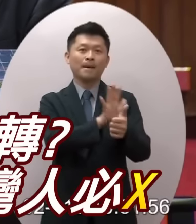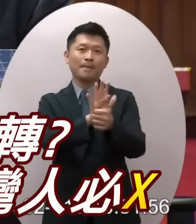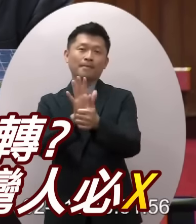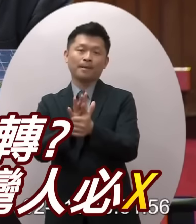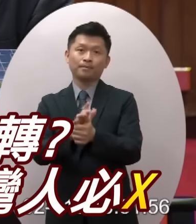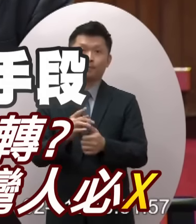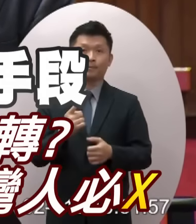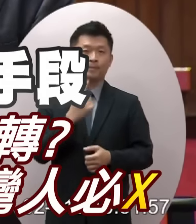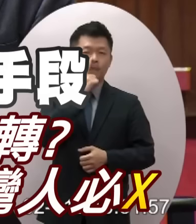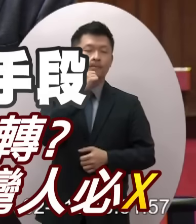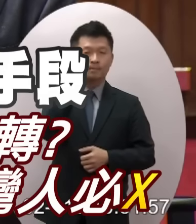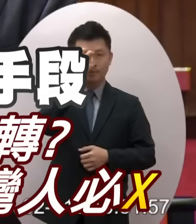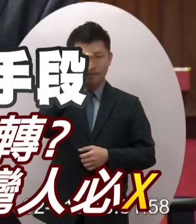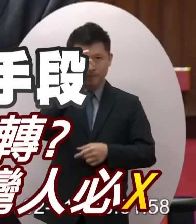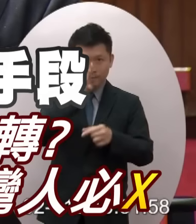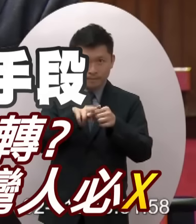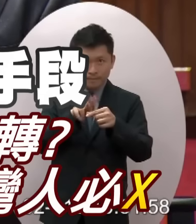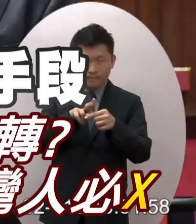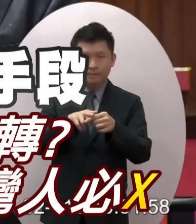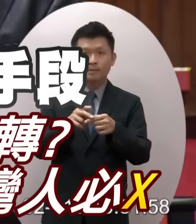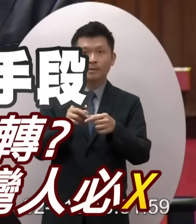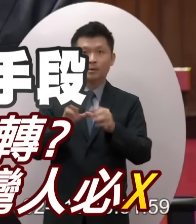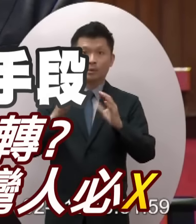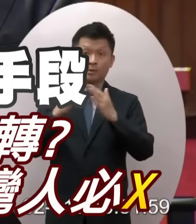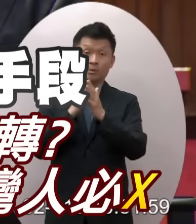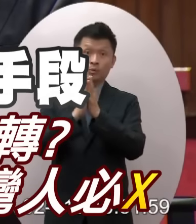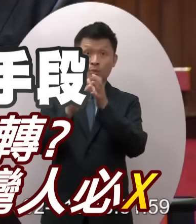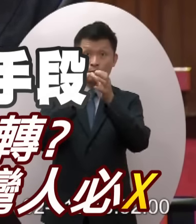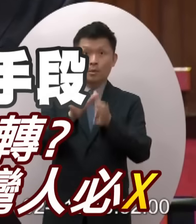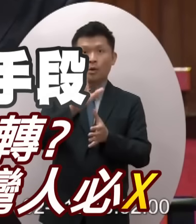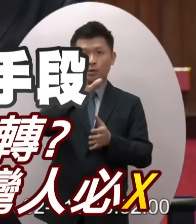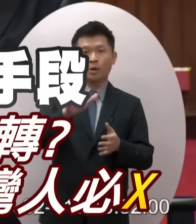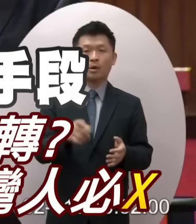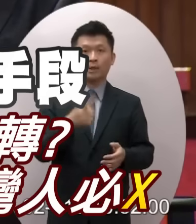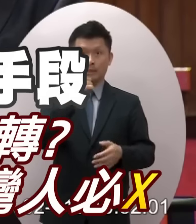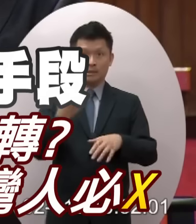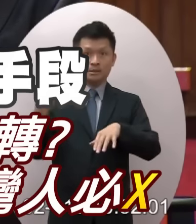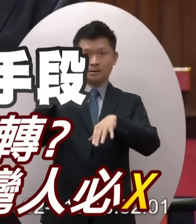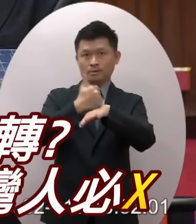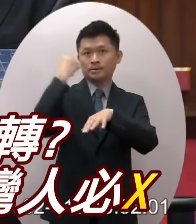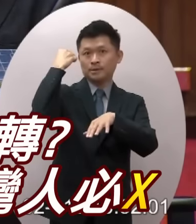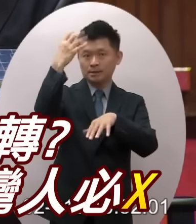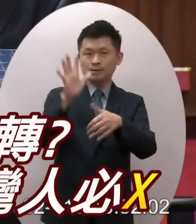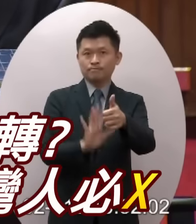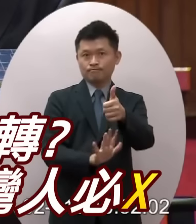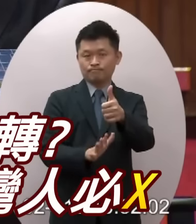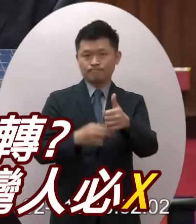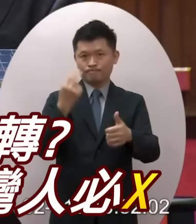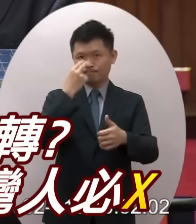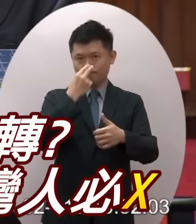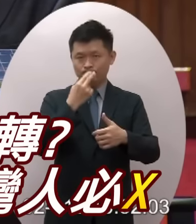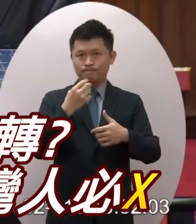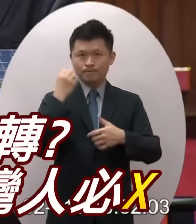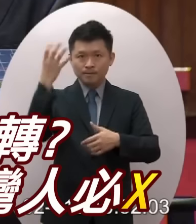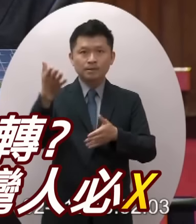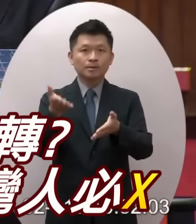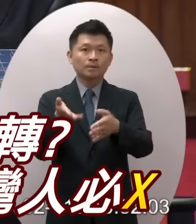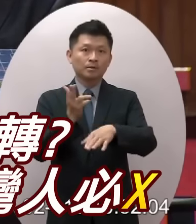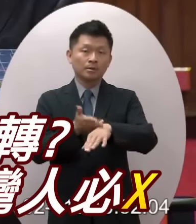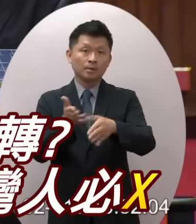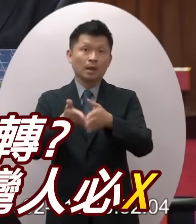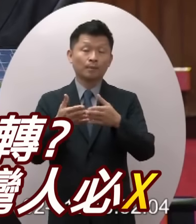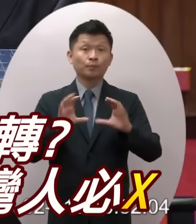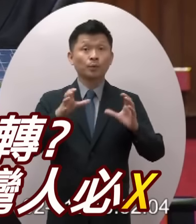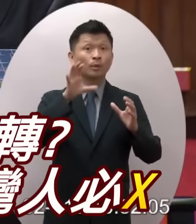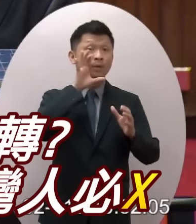快筛有国家队。我感觉你新内阁爱有新魄力的手段嘛。嗯，你知影即马各大病院，这